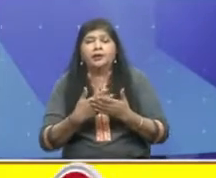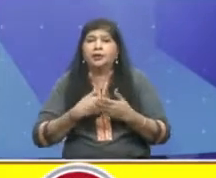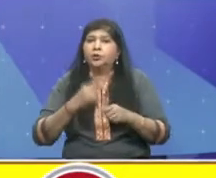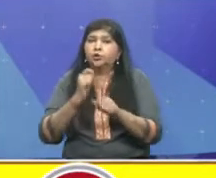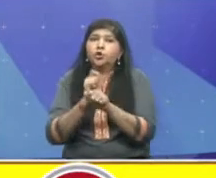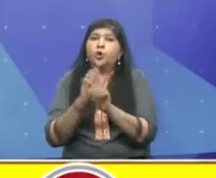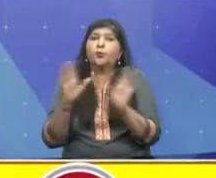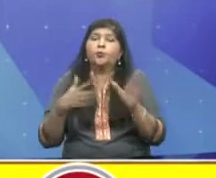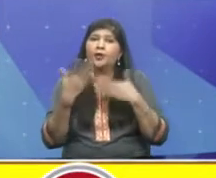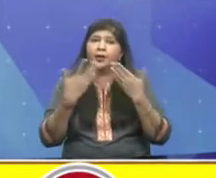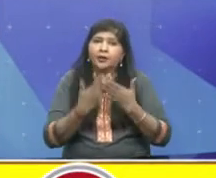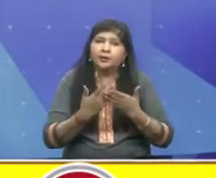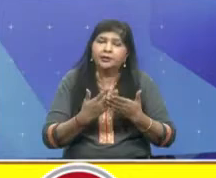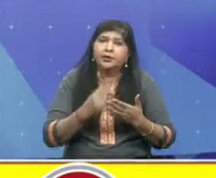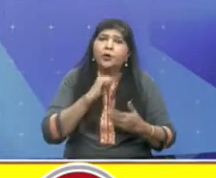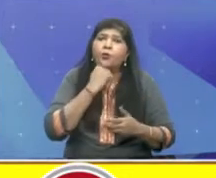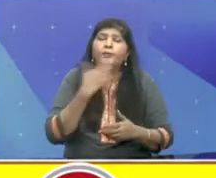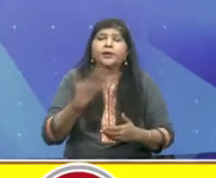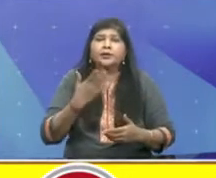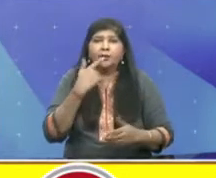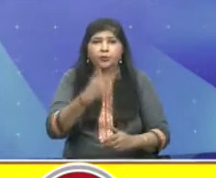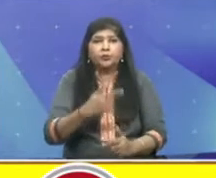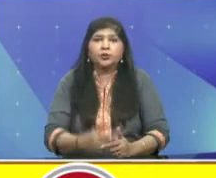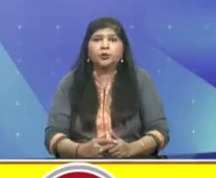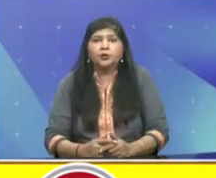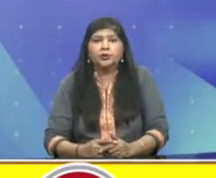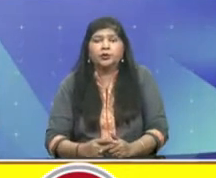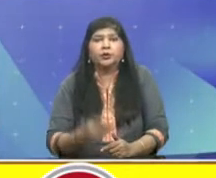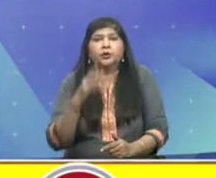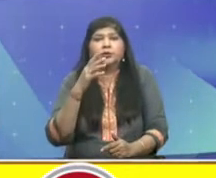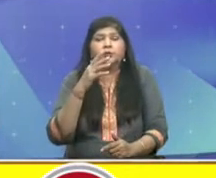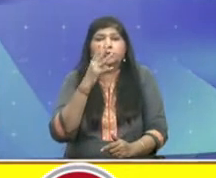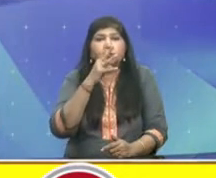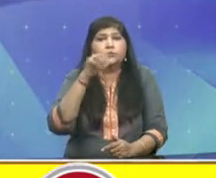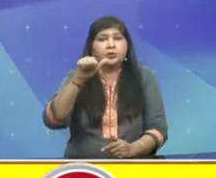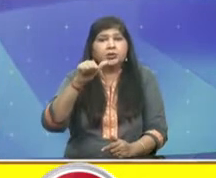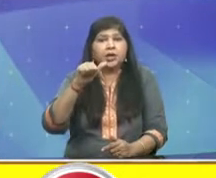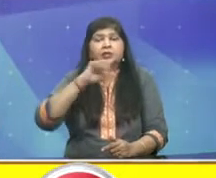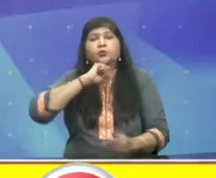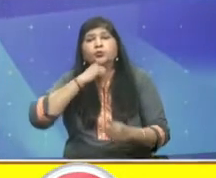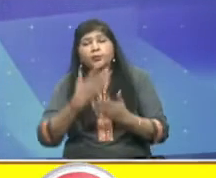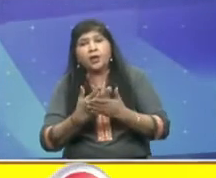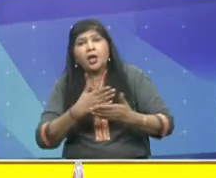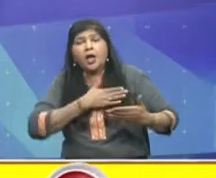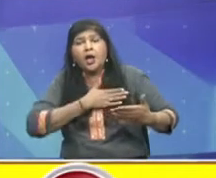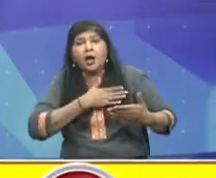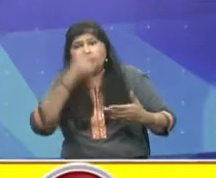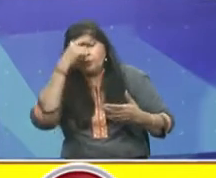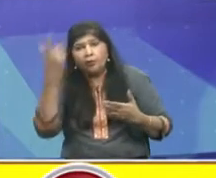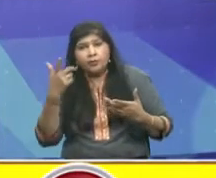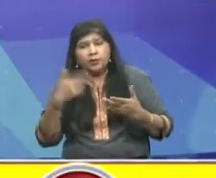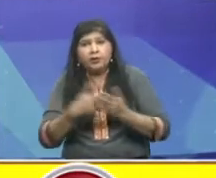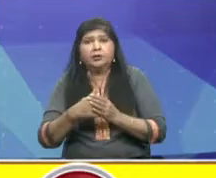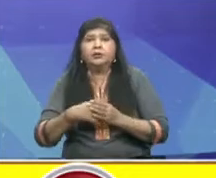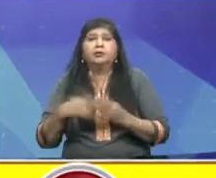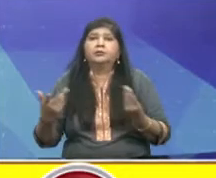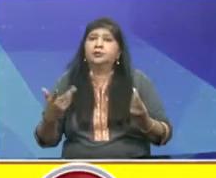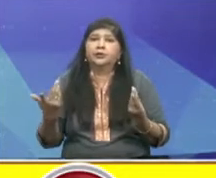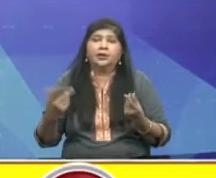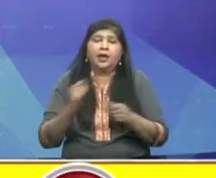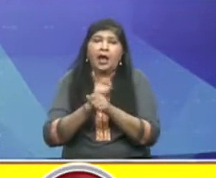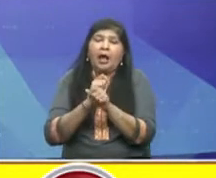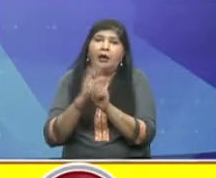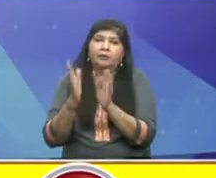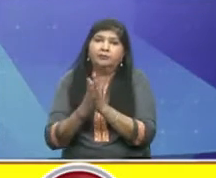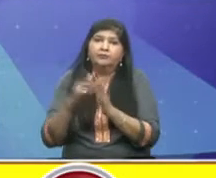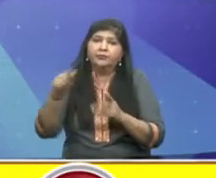नौकरी करता हूं सर। और आयु कितनी है आपकी? मेरी 49 साल है सर। इतनी छोटी आयु में आपको हार्ट का ट्रबल हो गया? हाँ जी सर, क्या